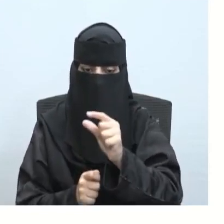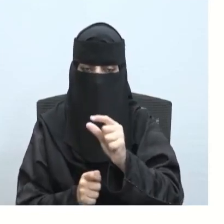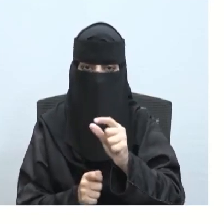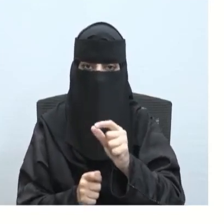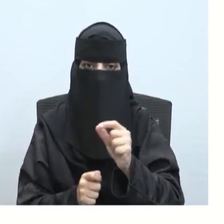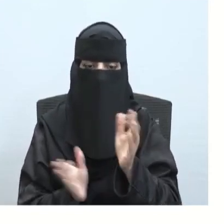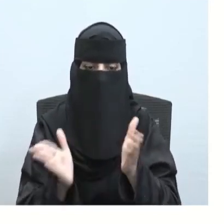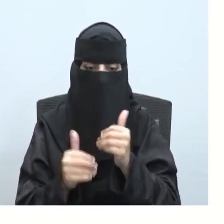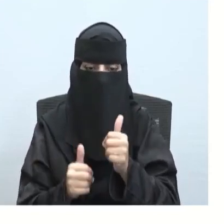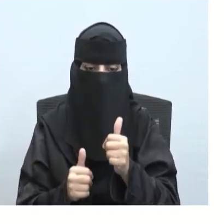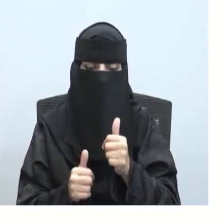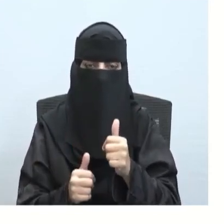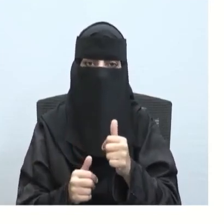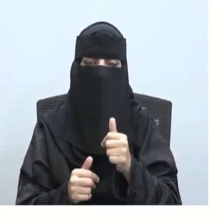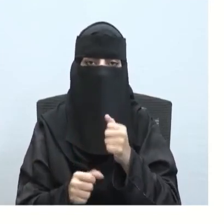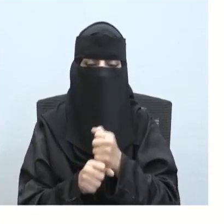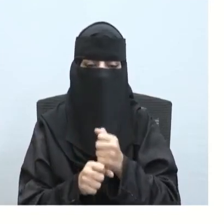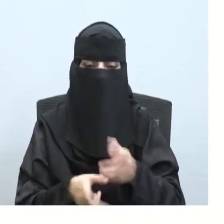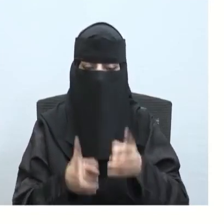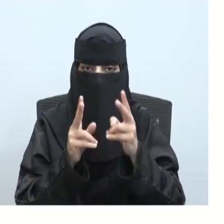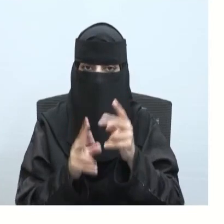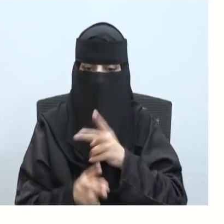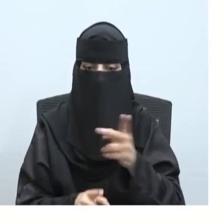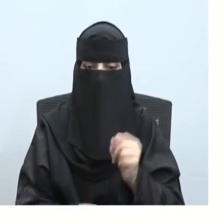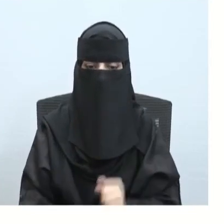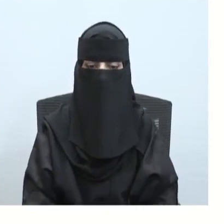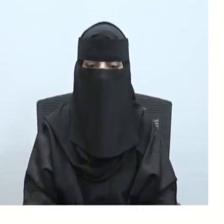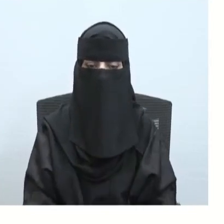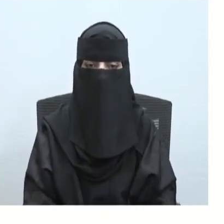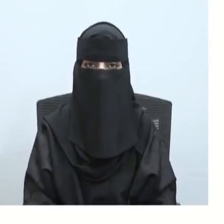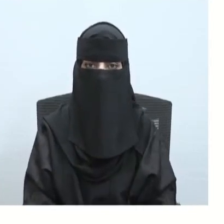عقد وأجهزة وأحداث وأمور أخرى.